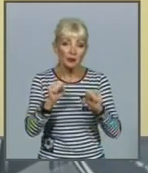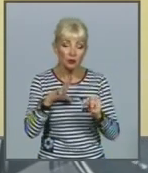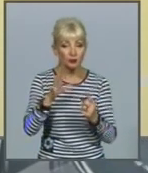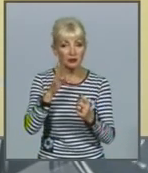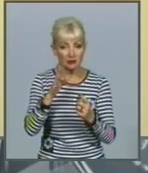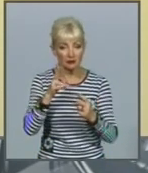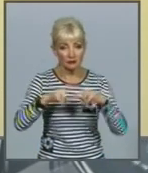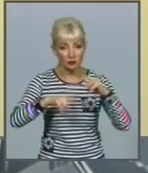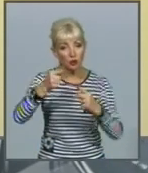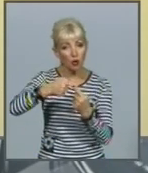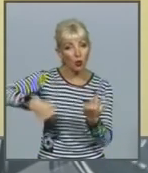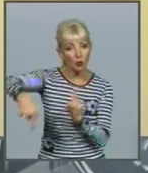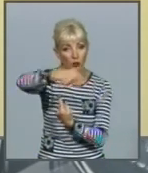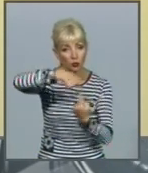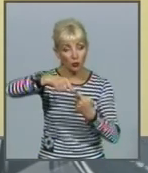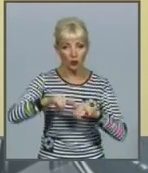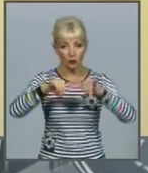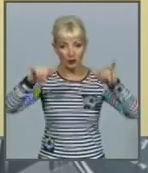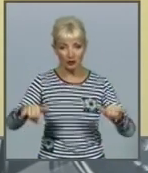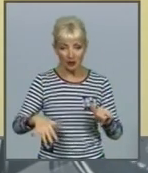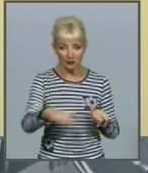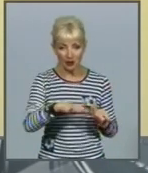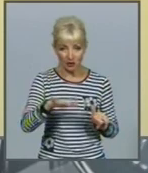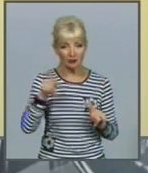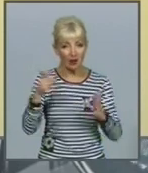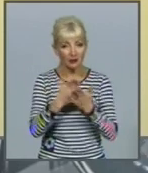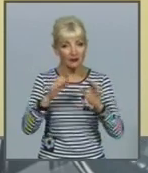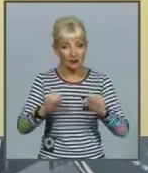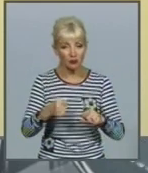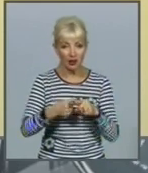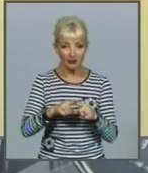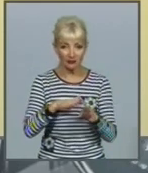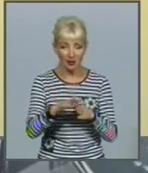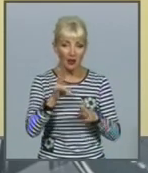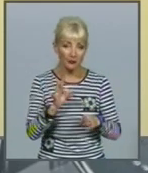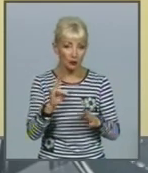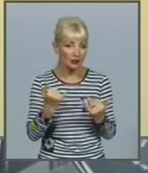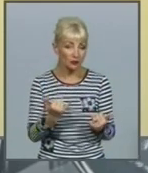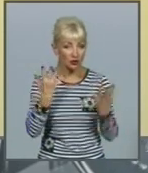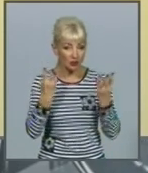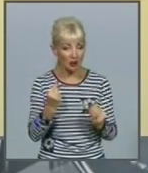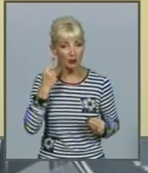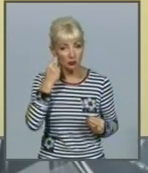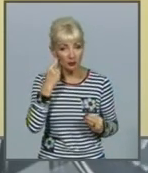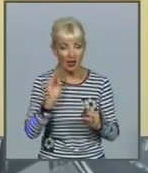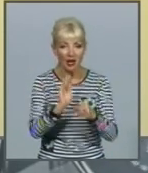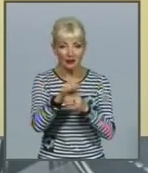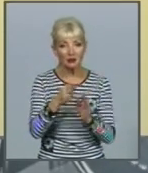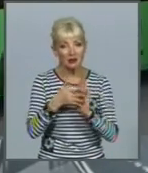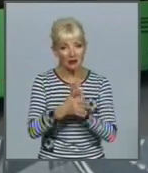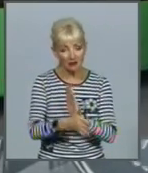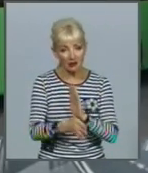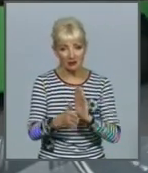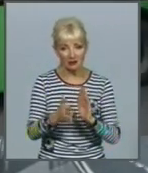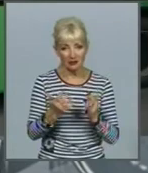увеличувати площадку. Там є можливість це зробити, але посчитали на сьогоднішній день, що дополнительные затраты городу. Вот сегодня они были не